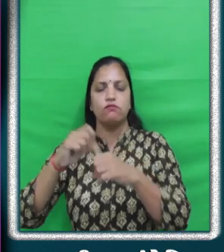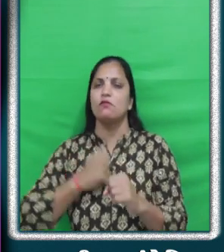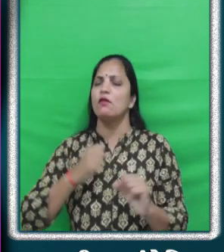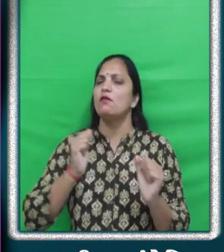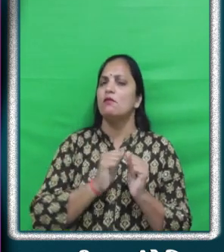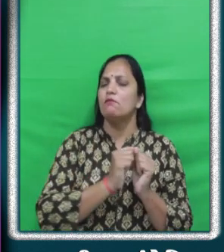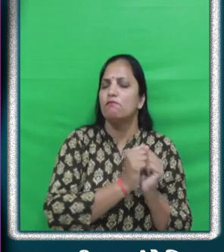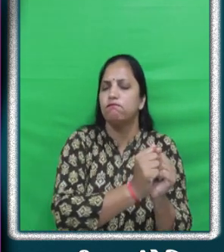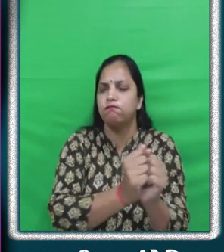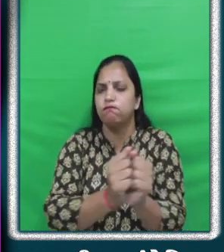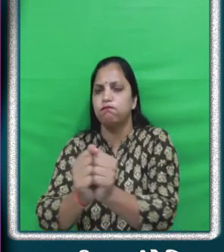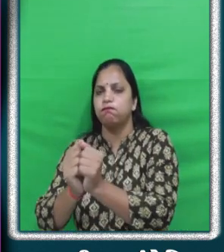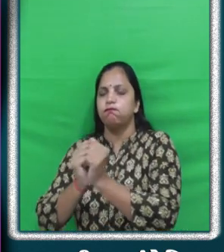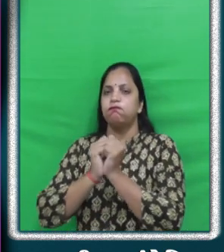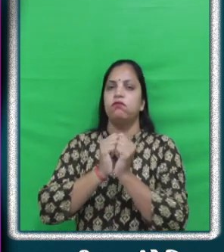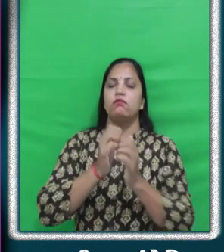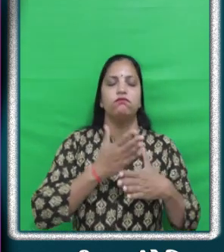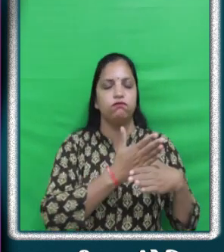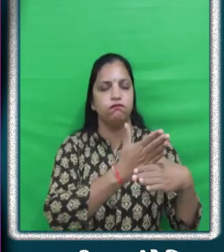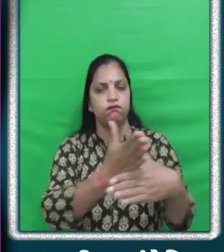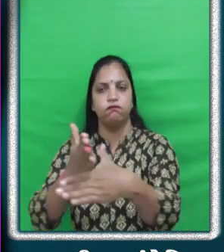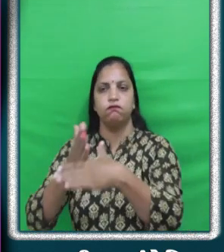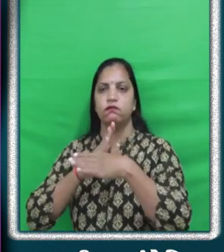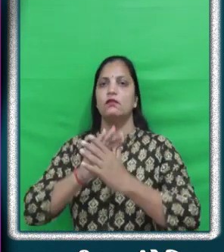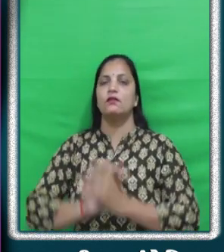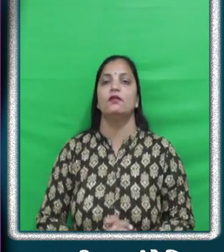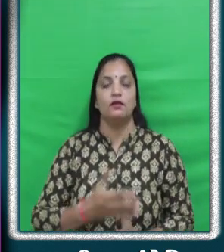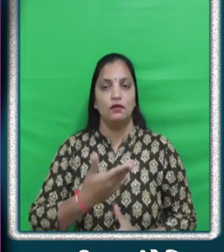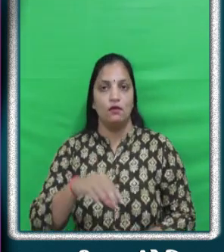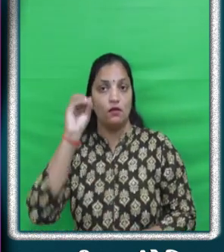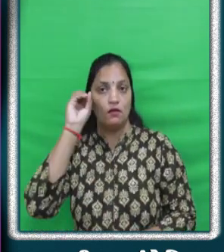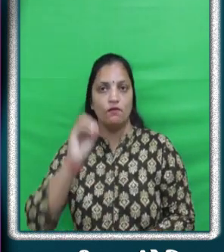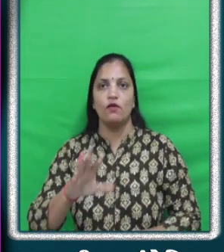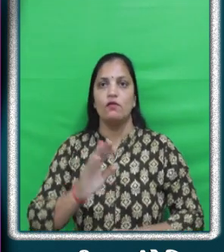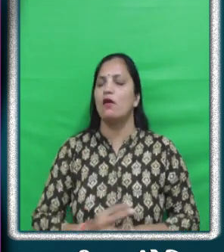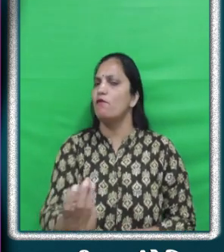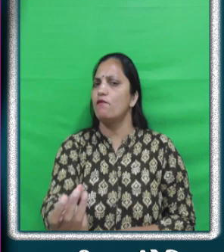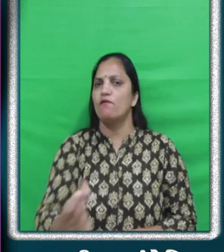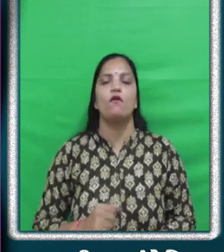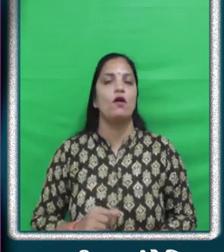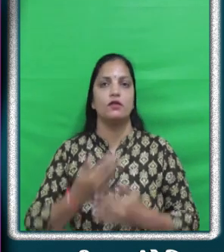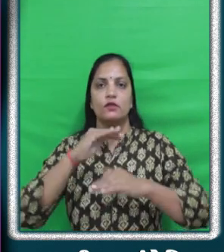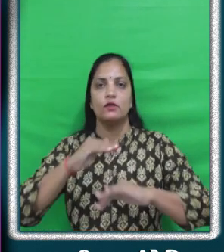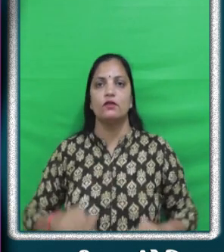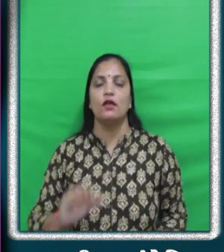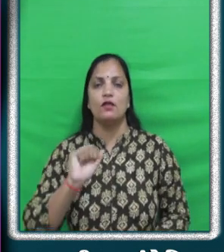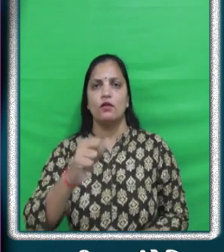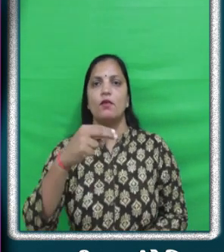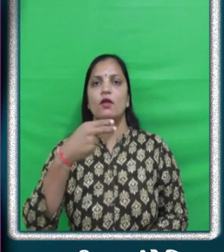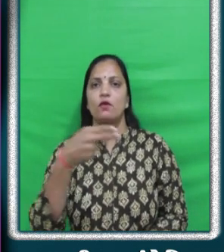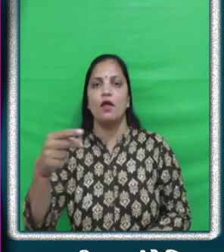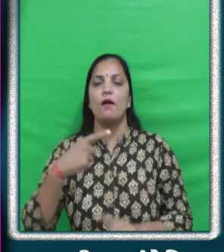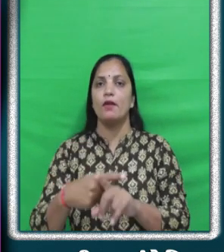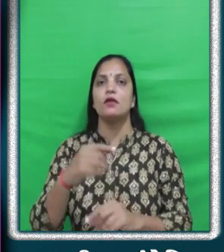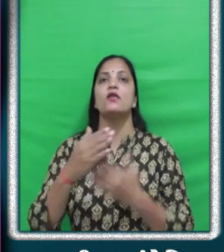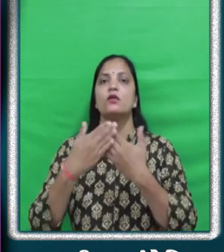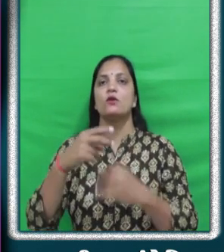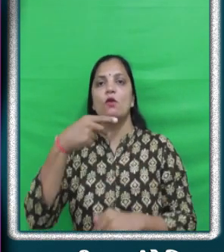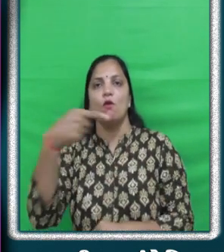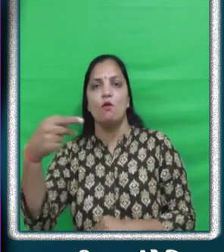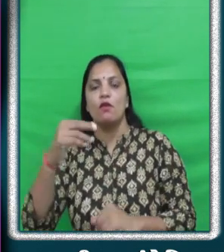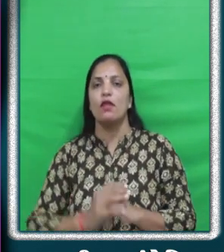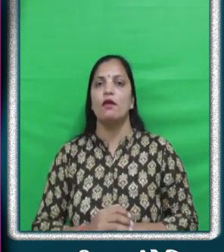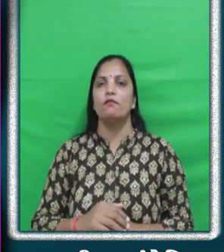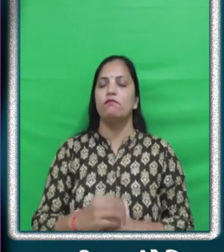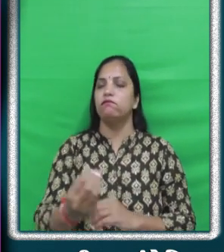तमारे तमारा साथी मित्रों ने मोकलवानी छे अने जाण करवानी छे। तो विद्यार्थी मित्रों झड़पथी तमारे तमारुं नाम अने शाळानुं नाम